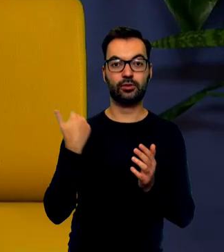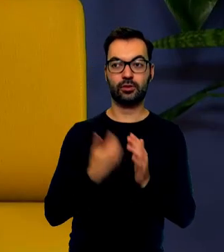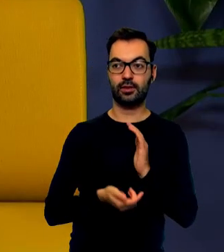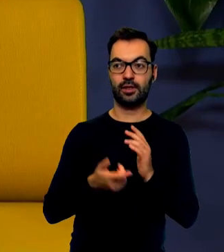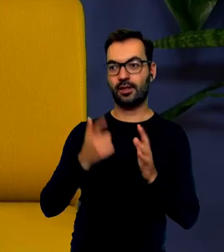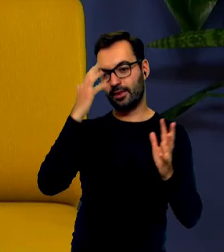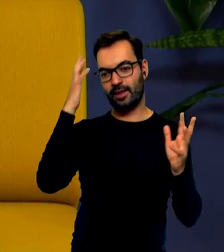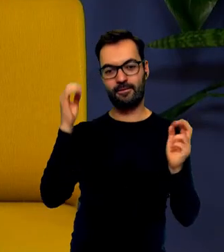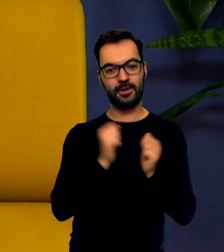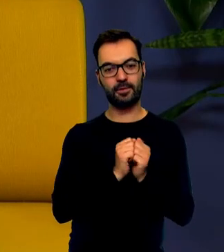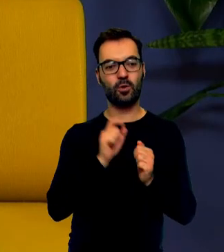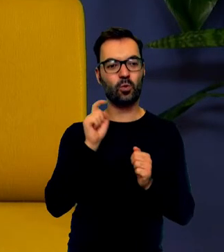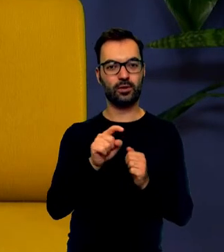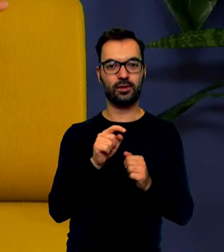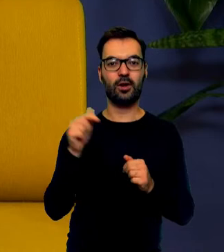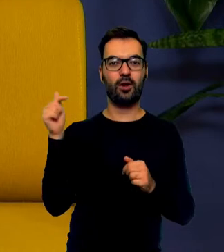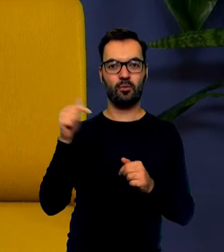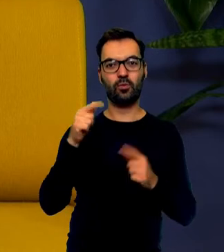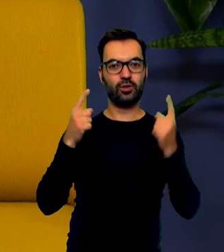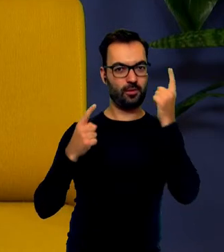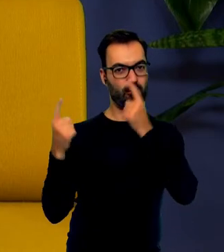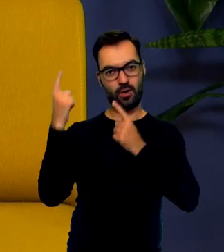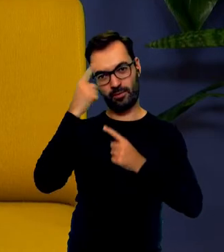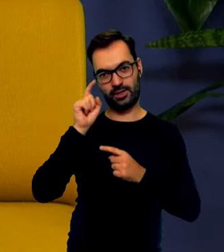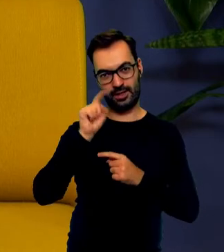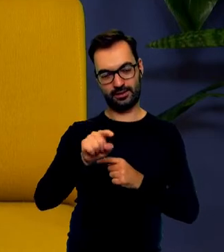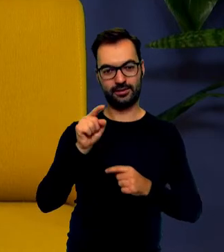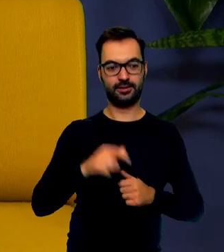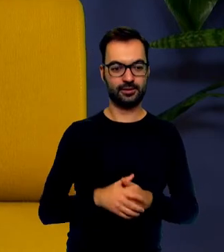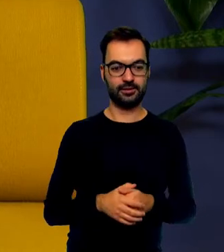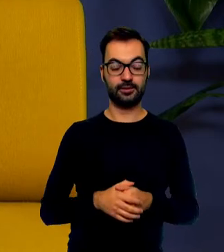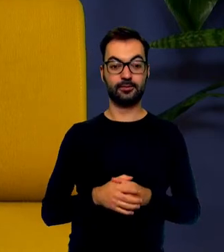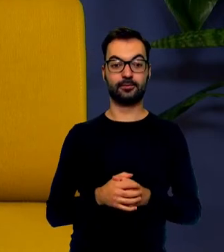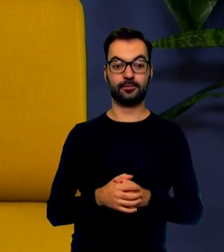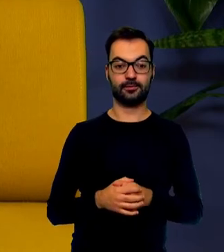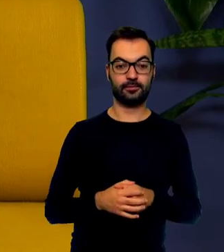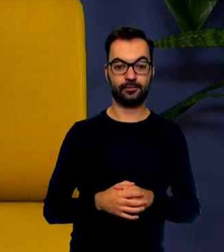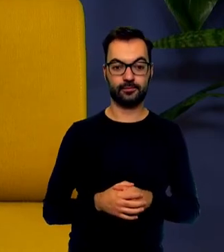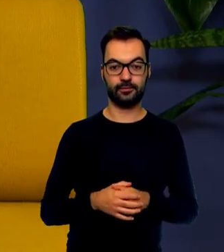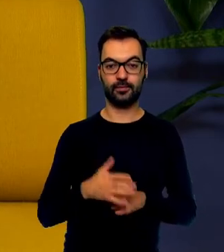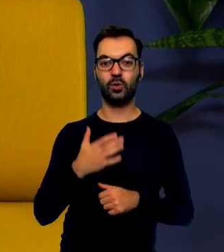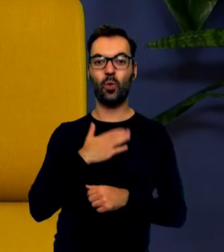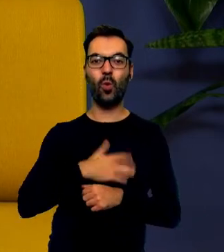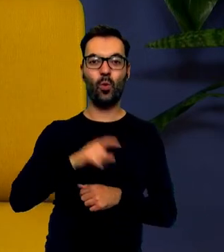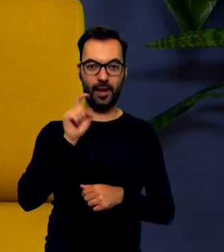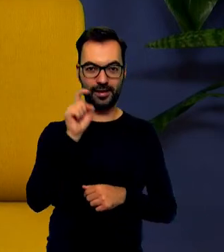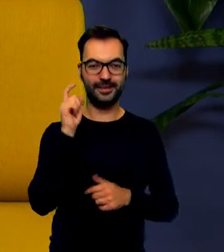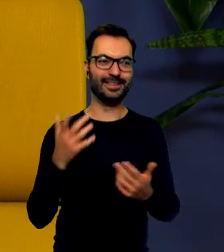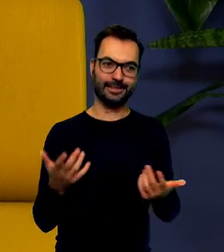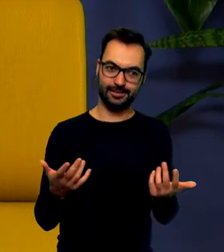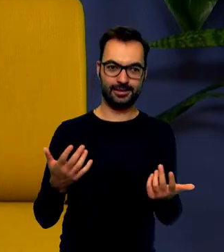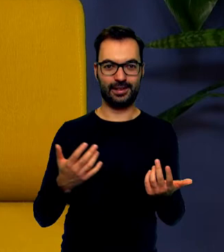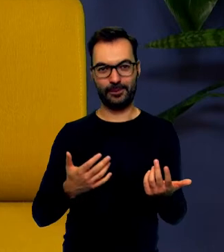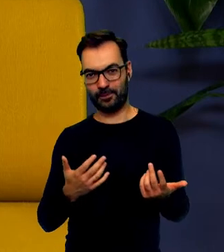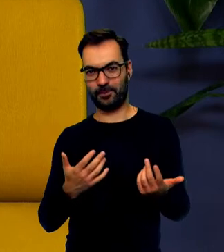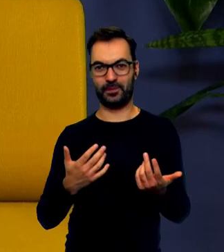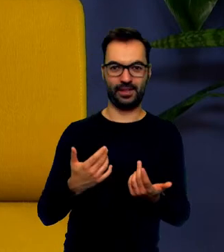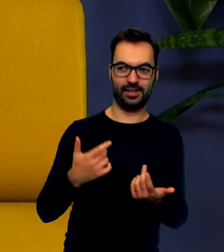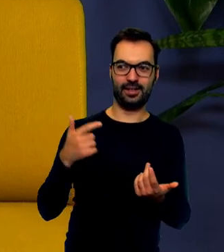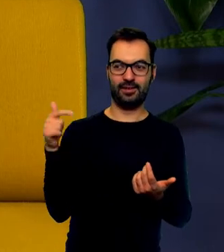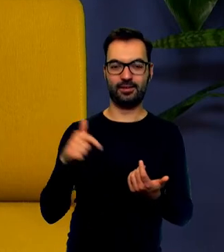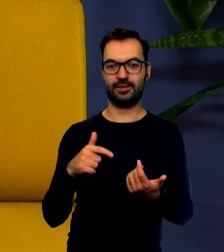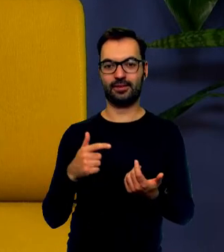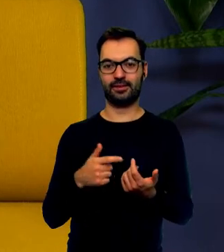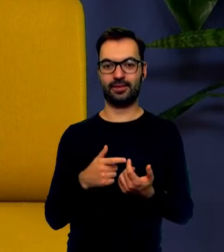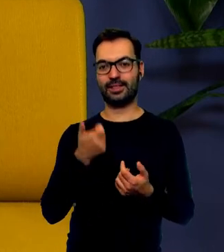że nie wymyślono takiego przycisku, jak muszę się nad tym zastanowić. No właśnie. Bo faktycznie to lubię to, powoduje, że w zasadzie powinniśmy